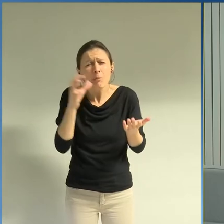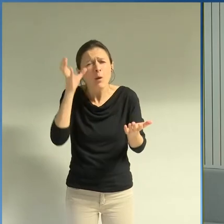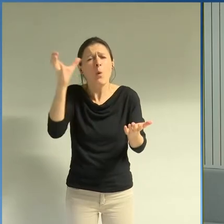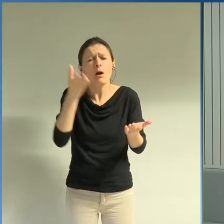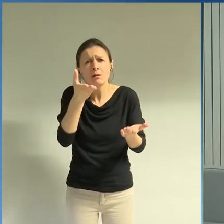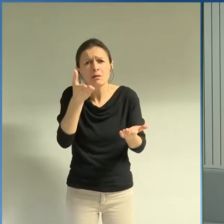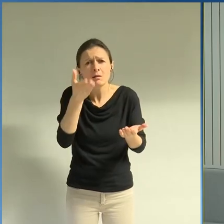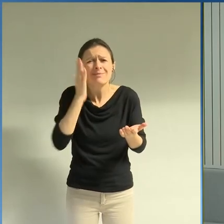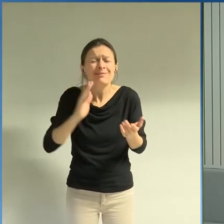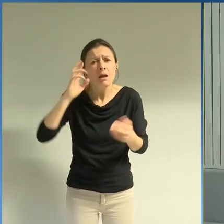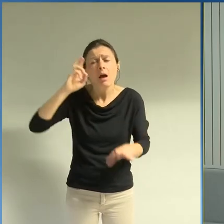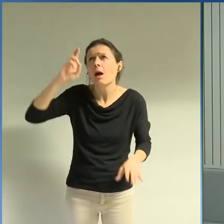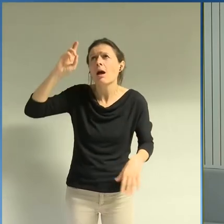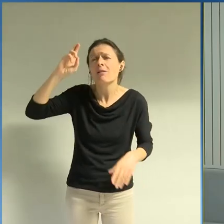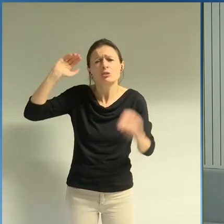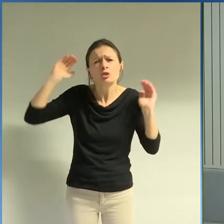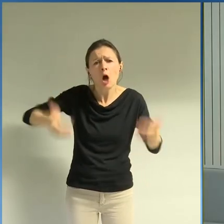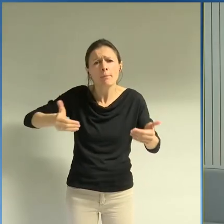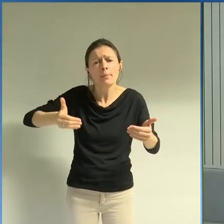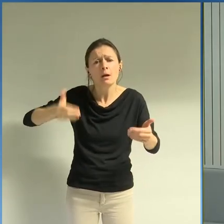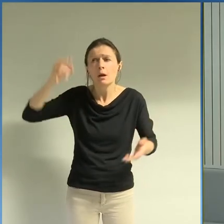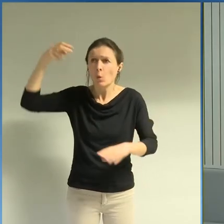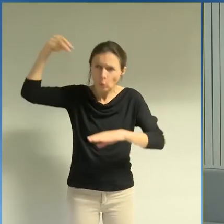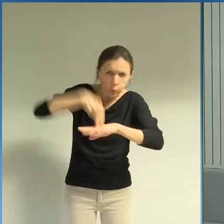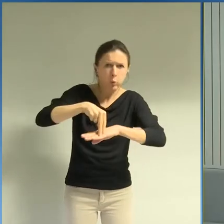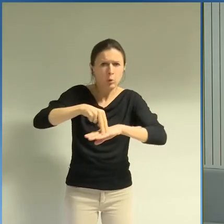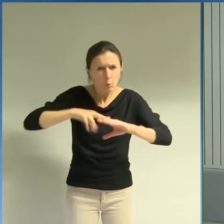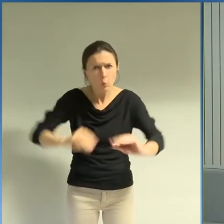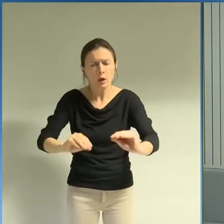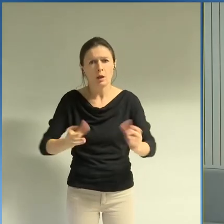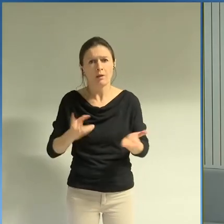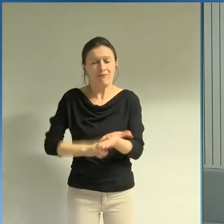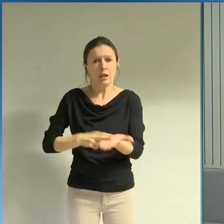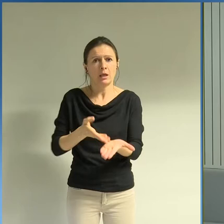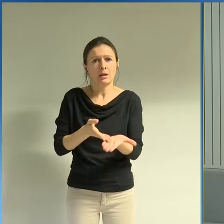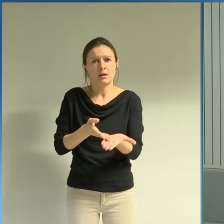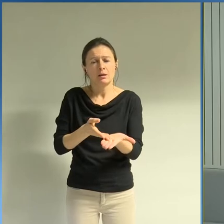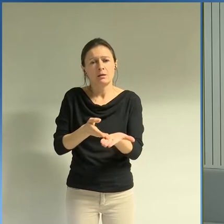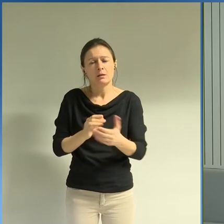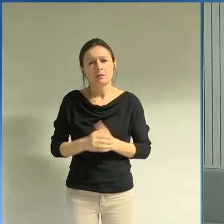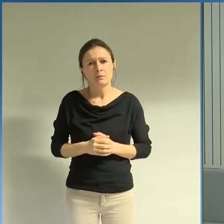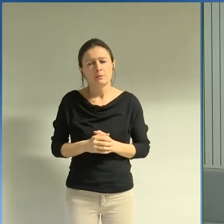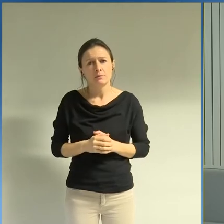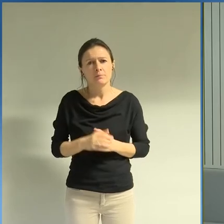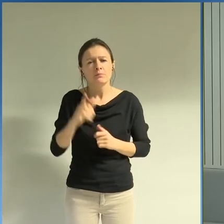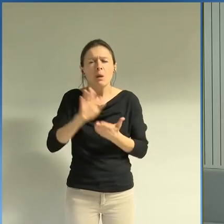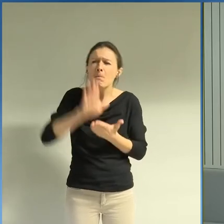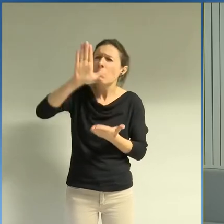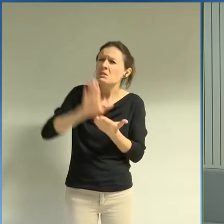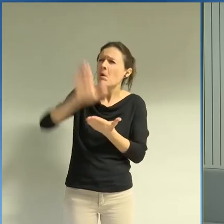alors je pourrais m'arrêter à ce constat désolant de vaud incohérences et donnait l'écart entre vos promesses est votre